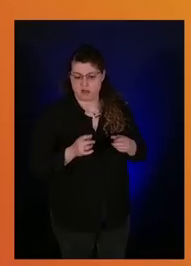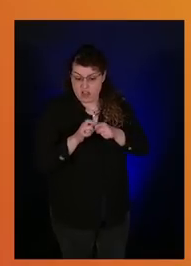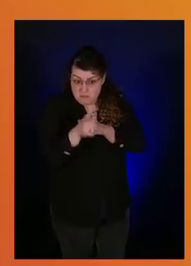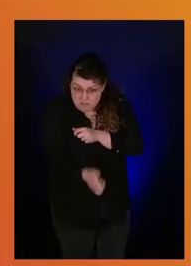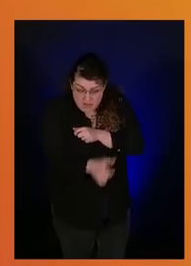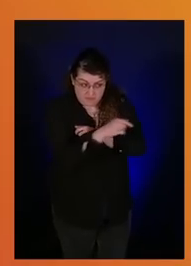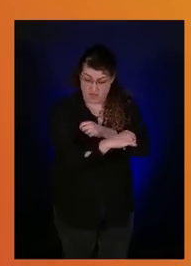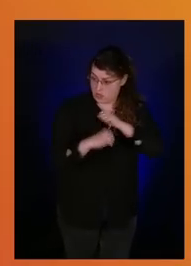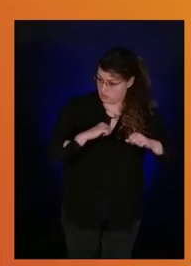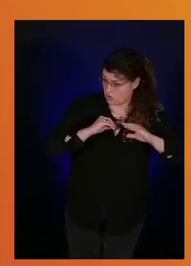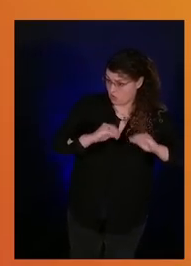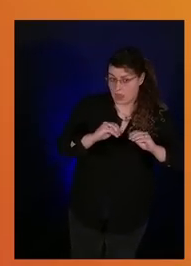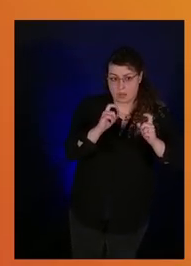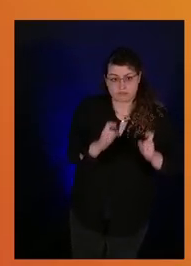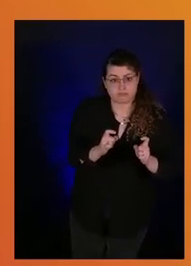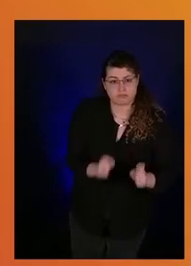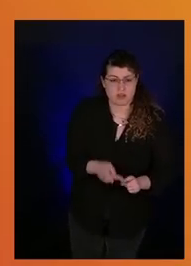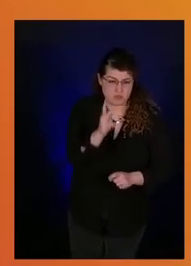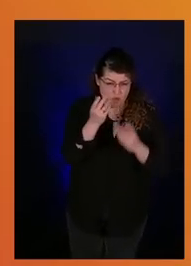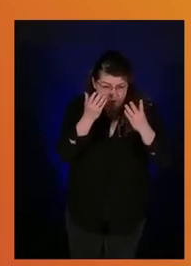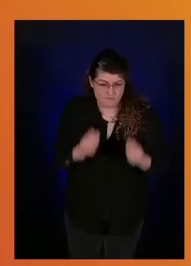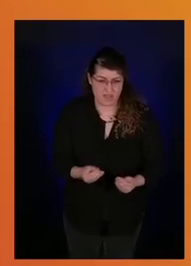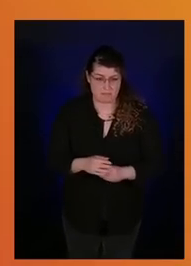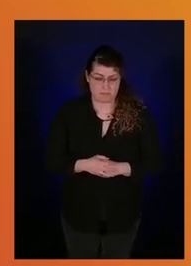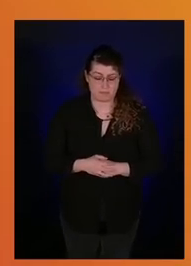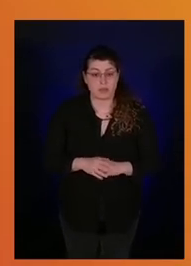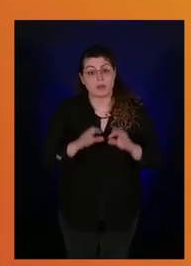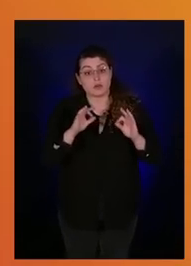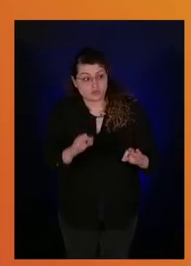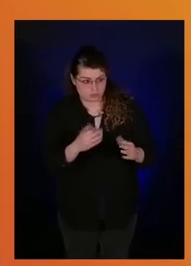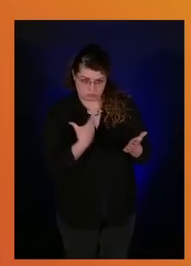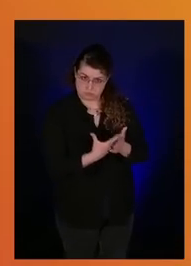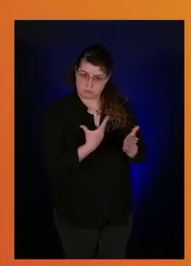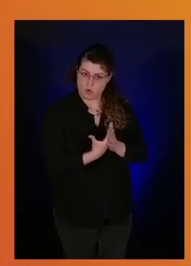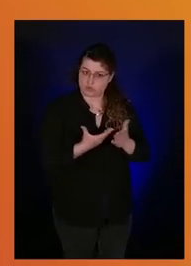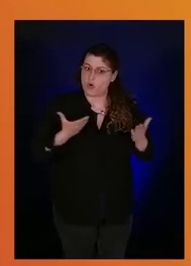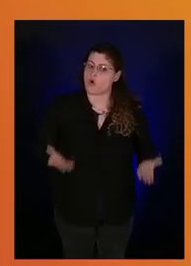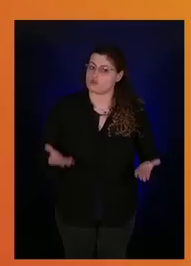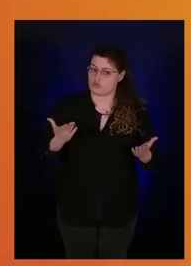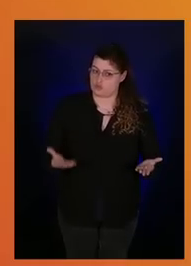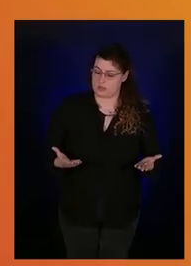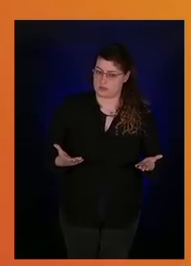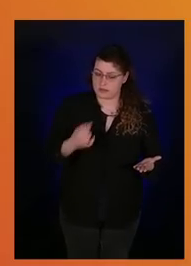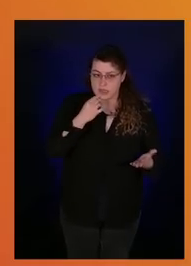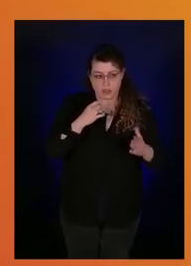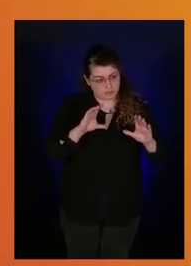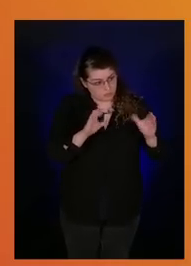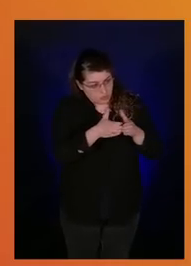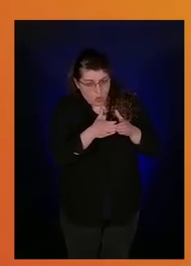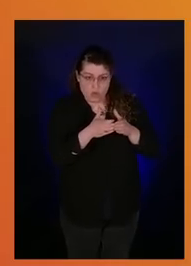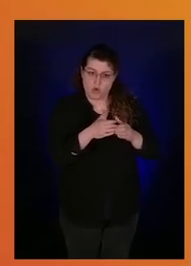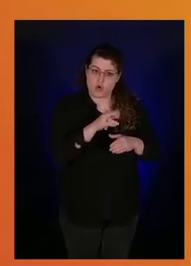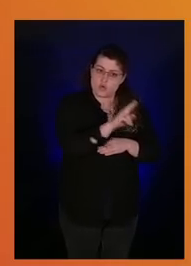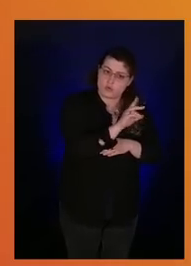d'affaiblir nos mobilisations. Alors que la démonstration est faite aujourd'hui que lorsque dans les unions départementales